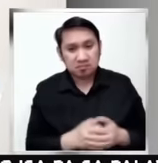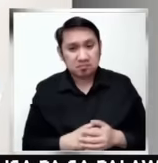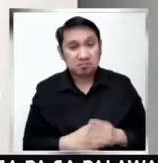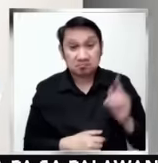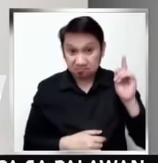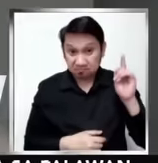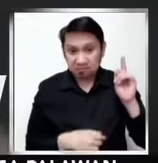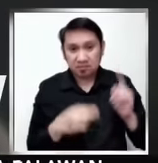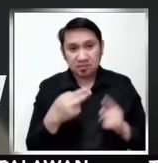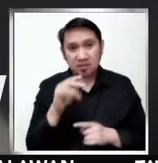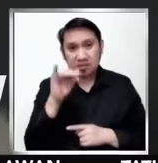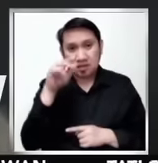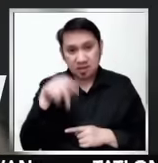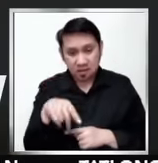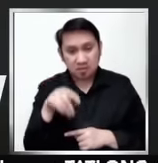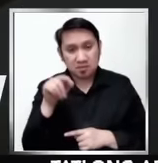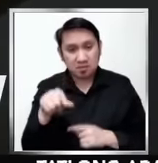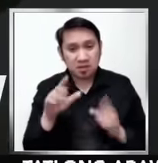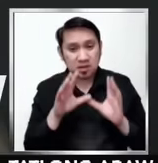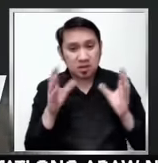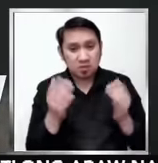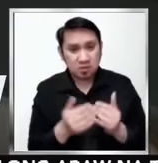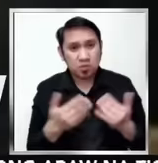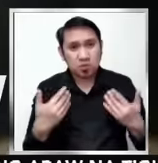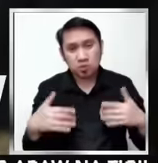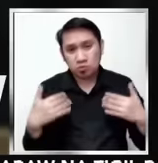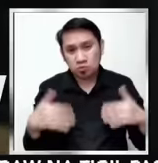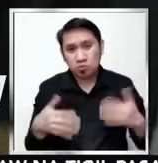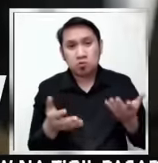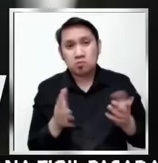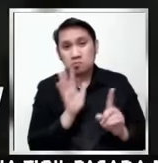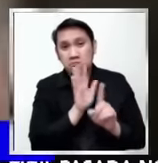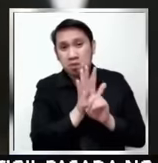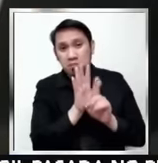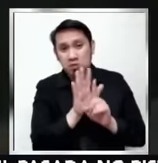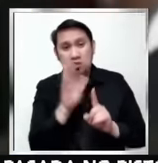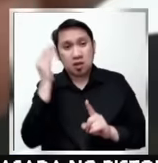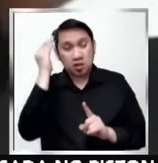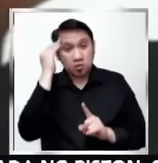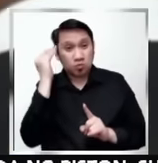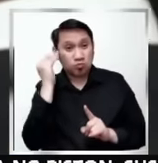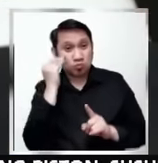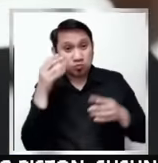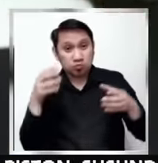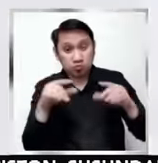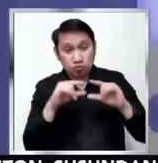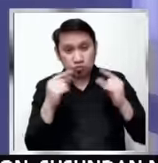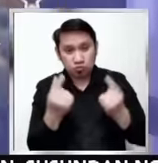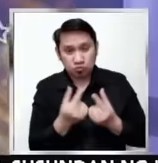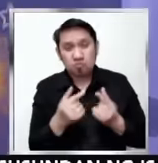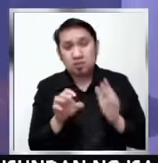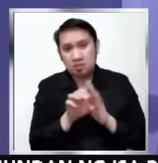bilang powerhouse music company ng ilang malalaking K-pop groups gaya ng BTS.